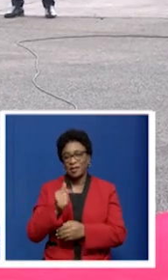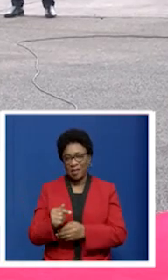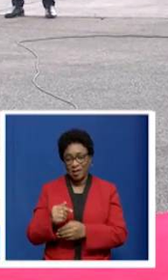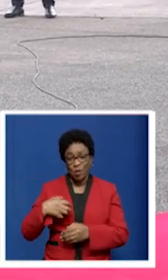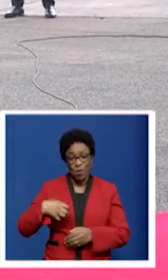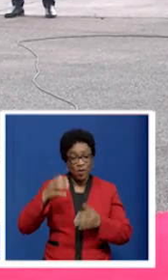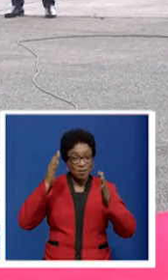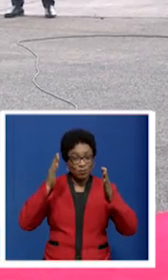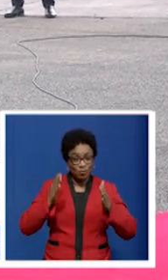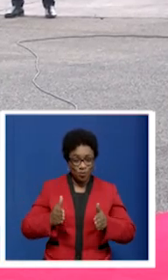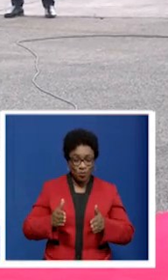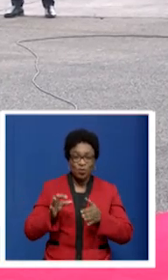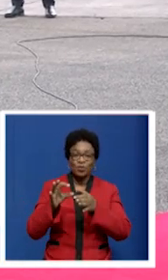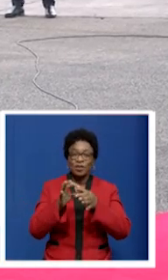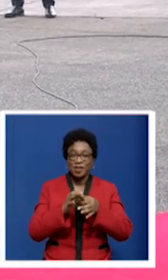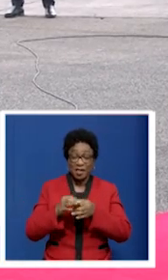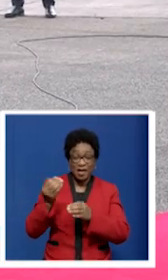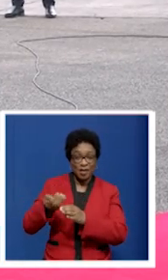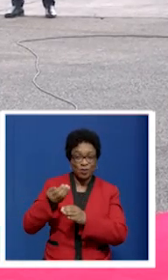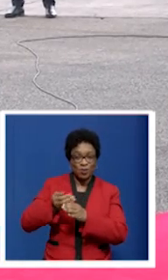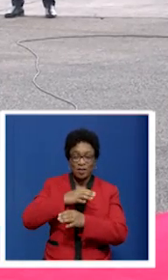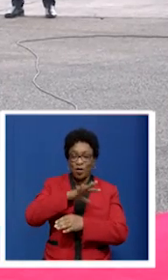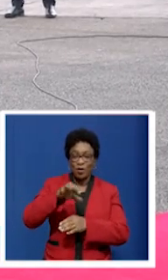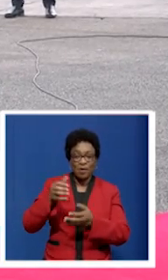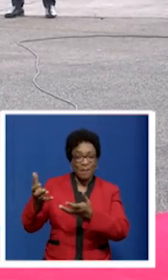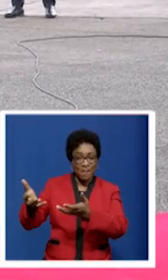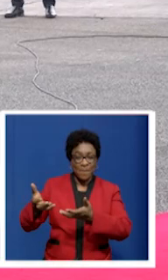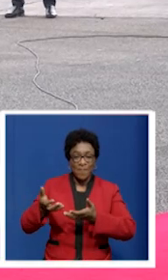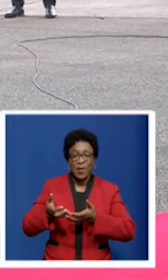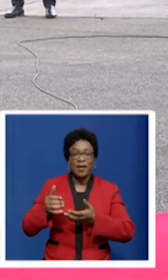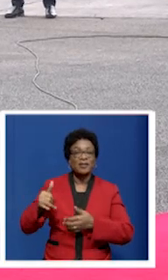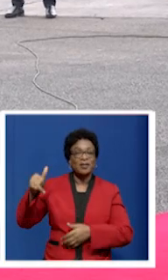waziri mkuu kassim majaliwa ndiye ameshiriki zoezi Zima la mapokezi